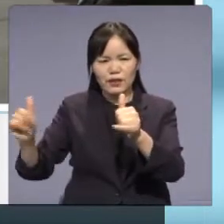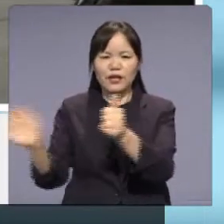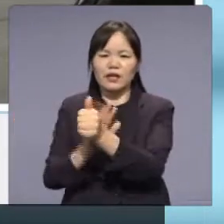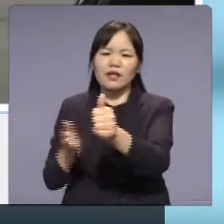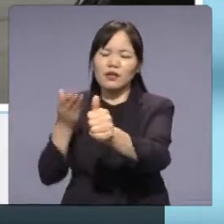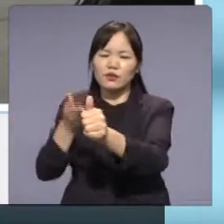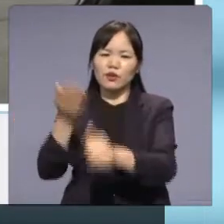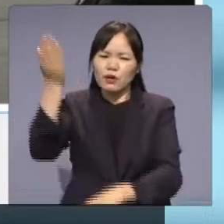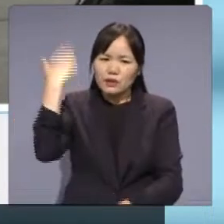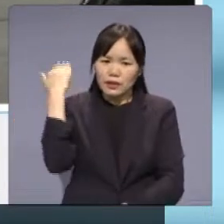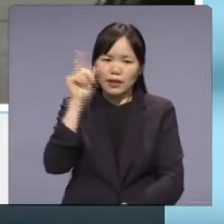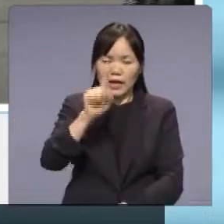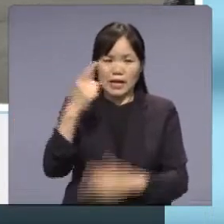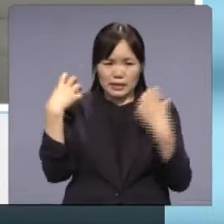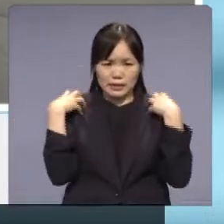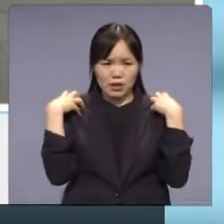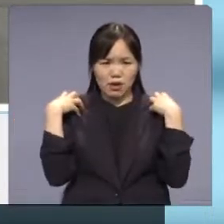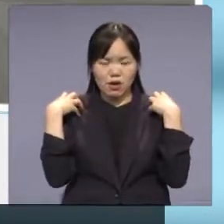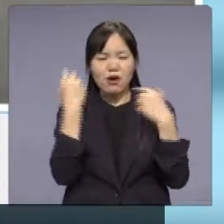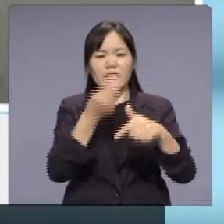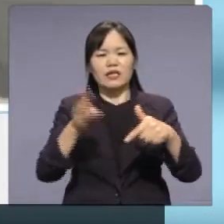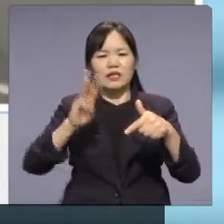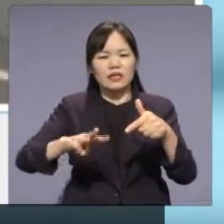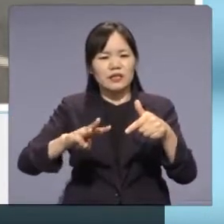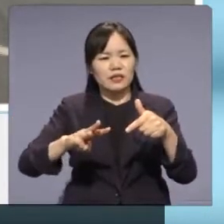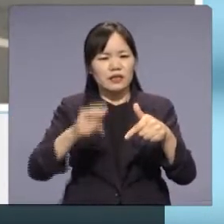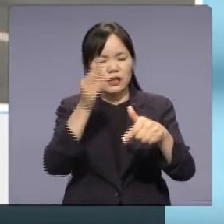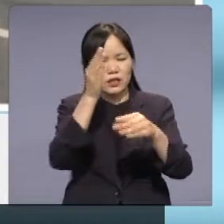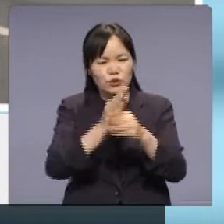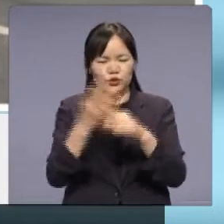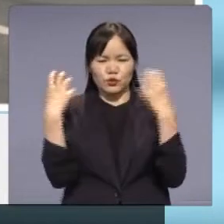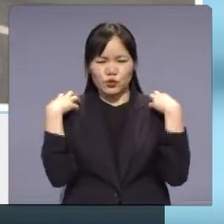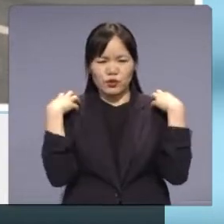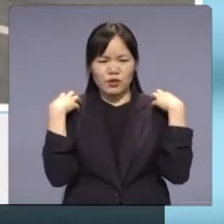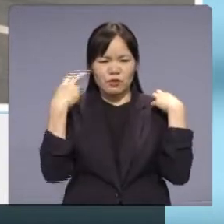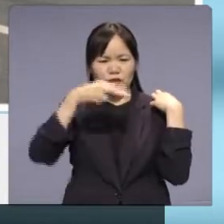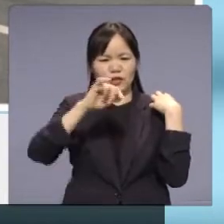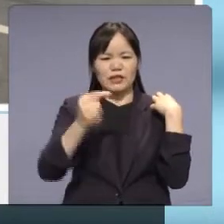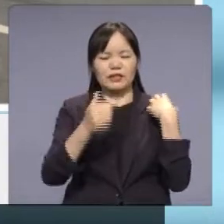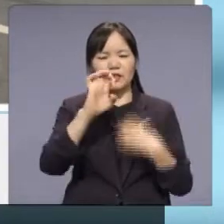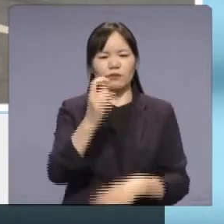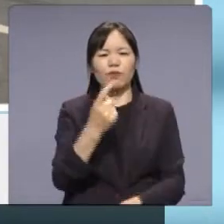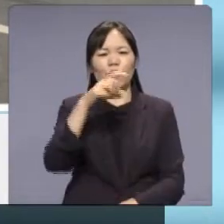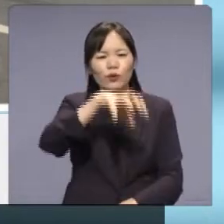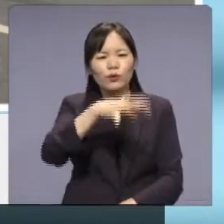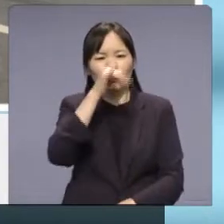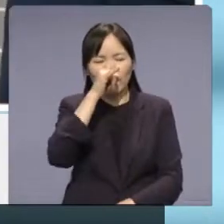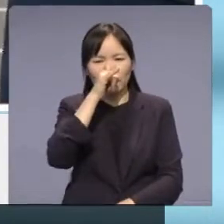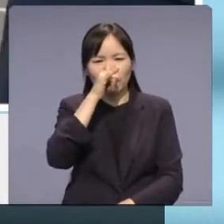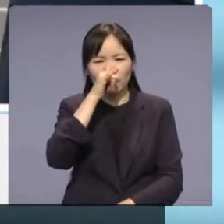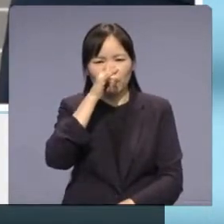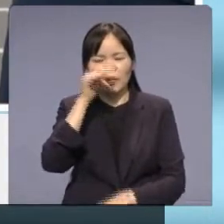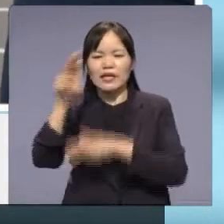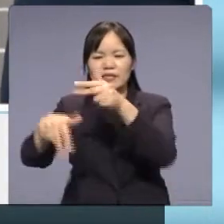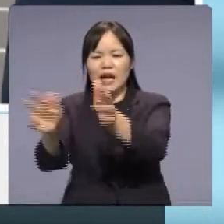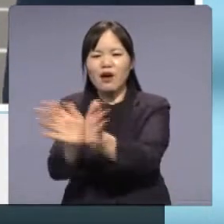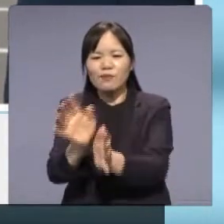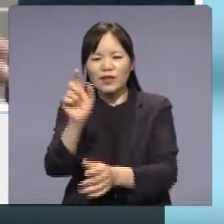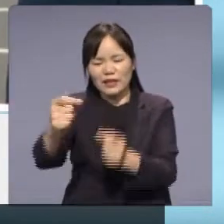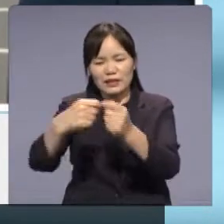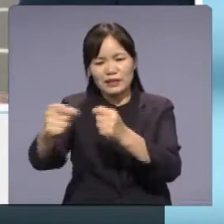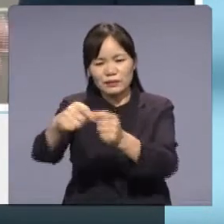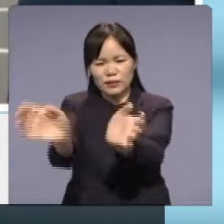전에는 1청이라고 해서 인천역 쪽이 중구청이 예. 신포동에 있었고 예. 그 사업단이 하나가 나가 있었죠. 그걸 이제